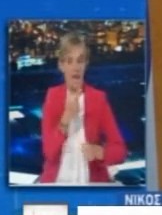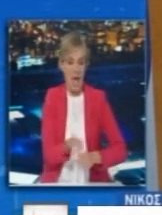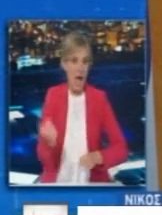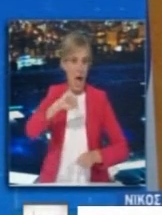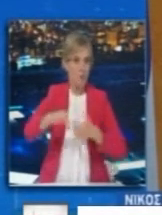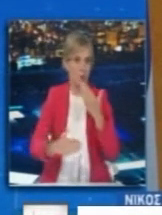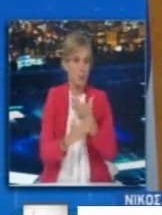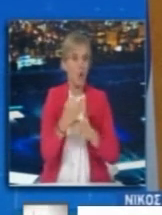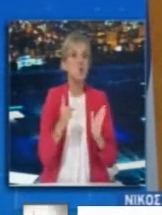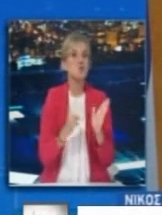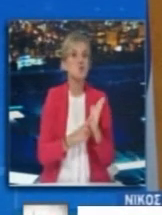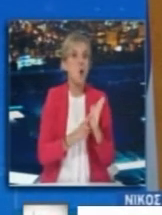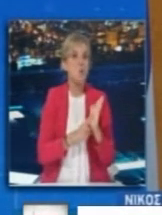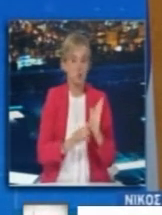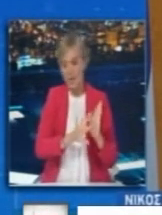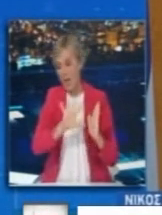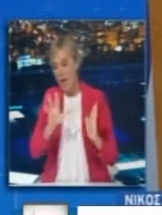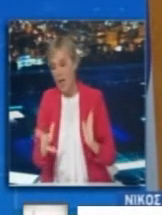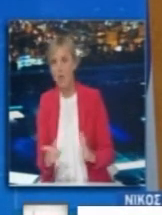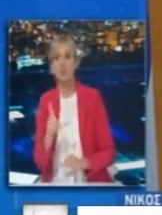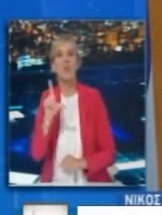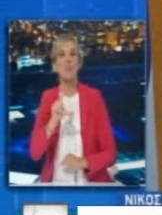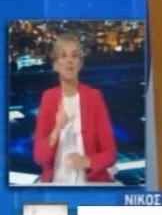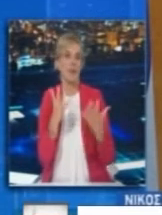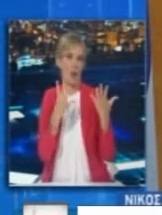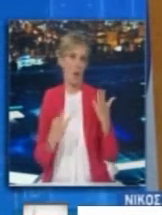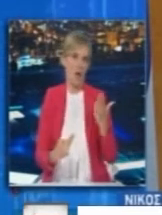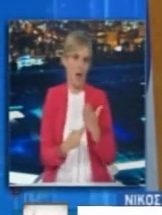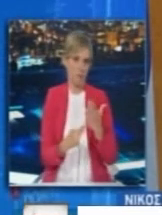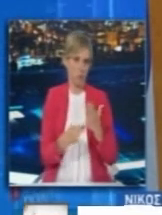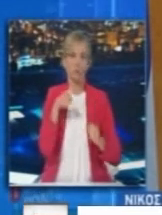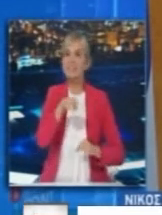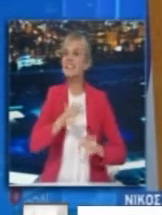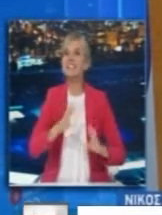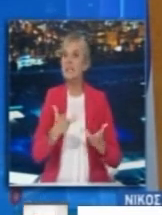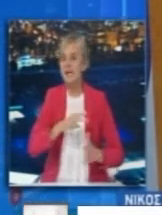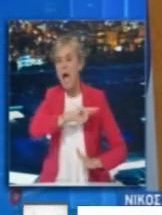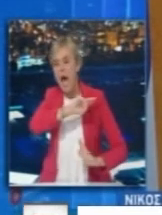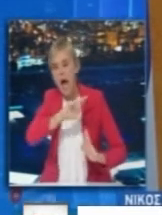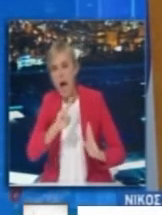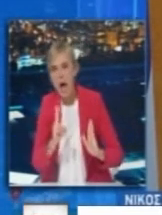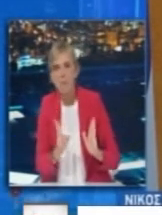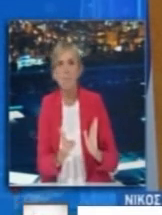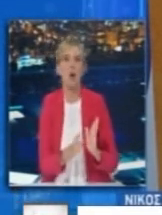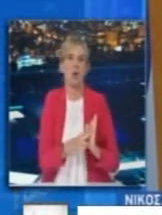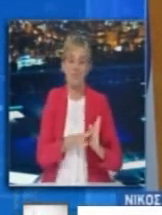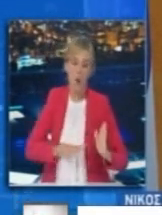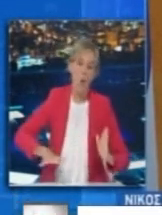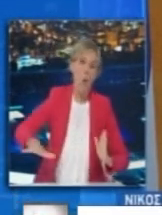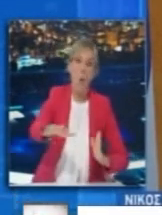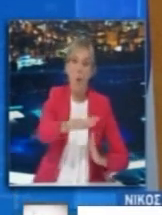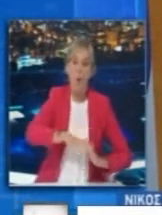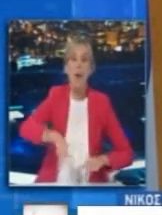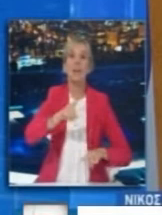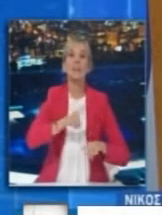αύριο το πρωί μέχρι τη Δευτέρα 9 Αυγούστου, σύμφωνα με την οποία απαγορεύεται σε ολόκληρη τη χώρα η μετακίνηση,